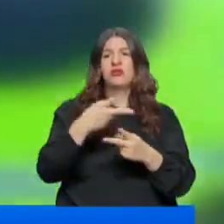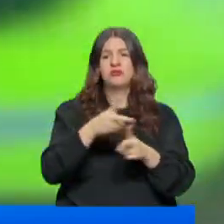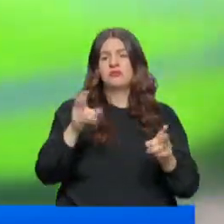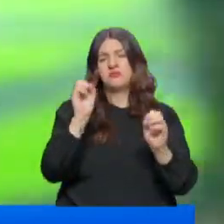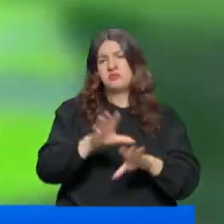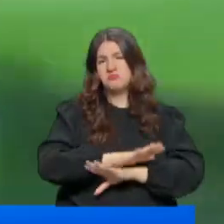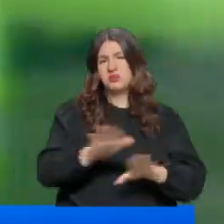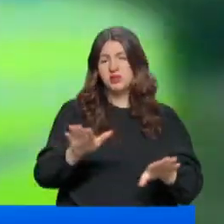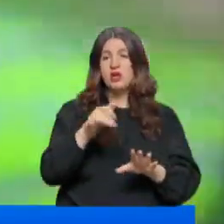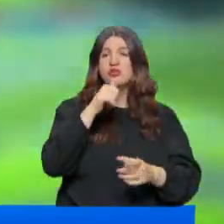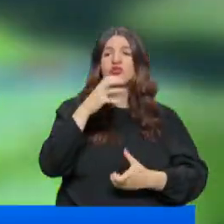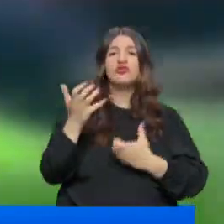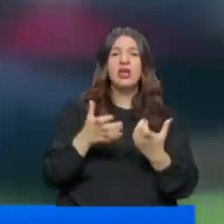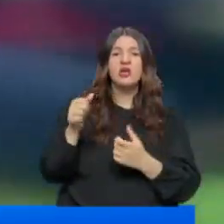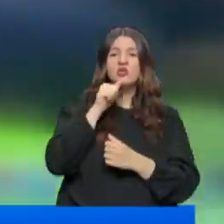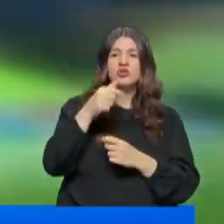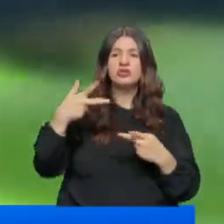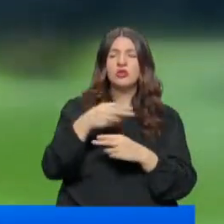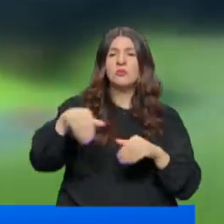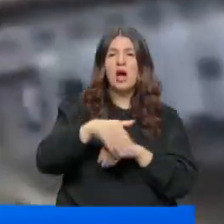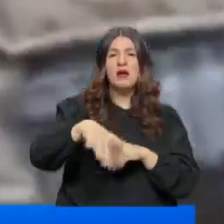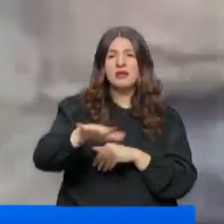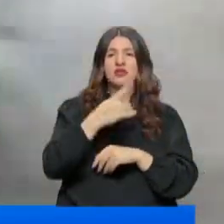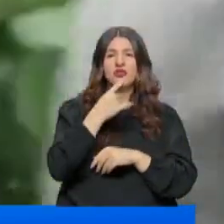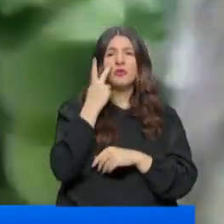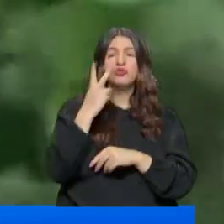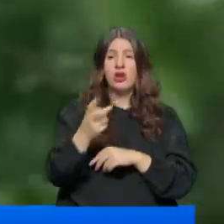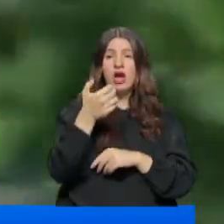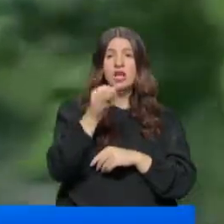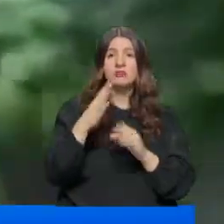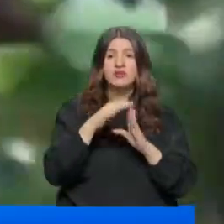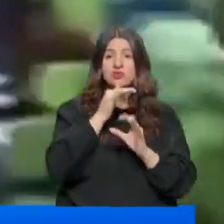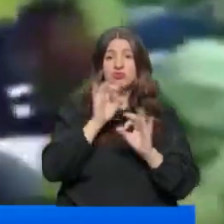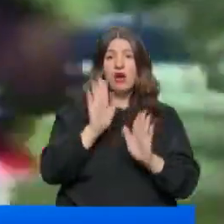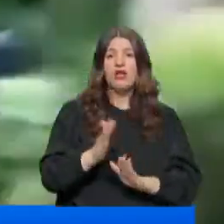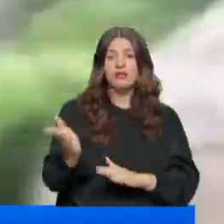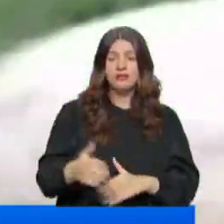serbest bırakıldı. Kaynak suyunun kesildiği mahallede ise iddiaya göre 60 ev susuz kaldı.